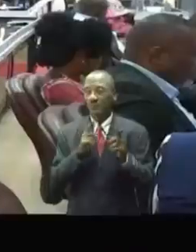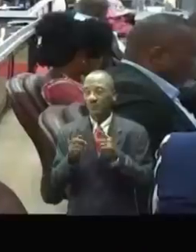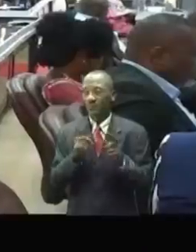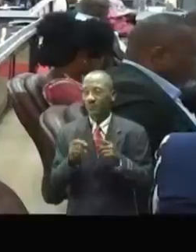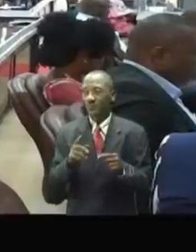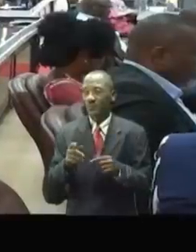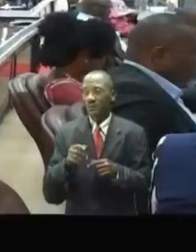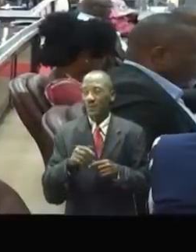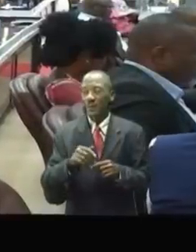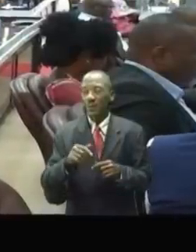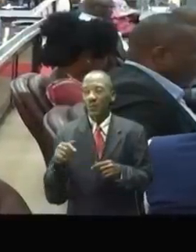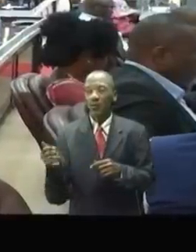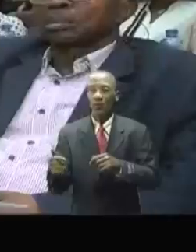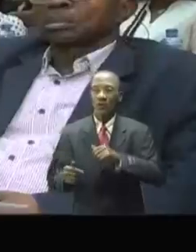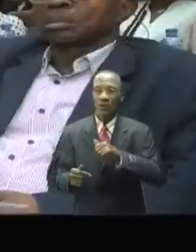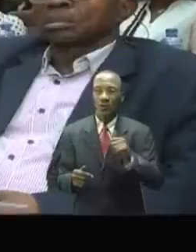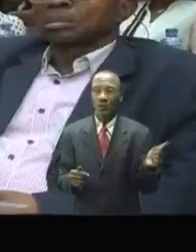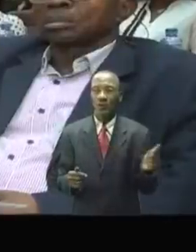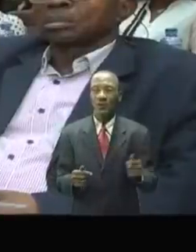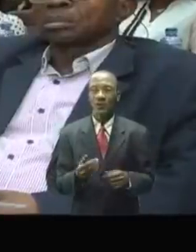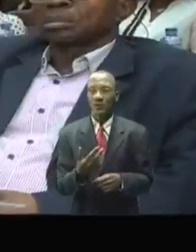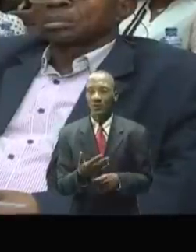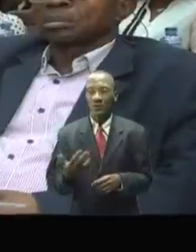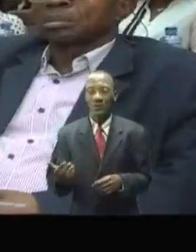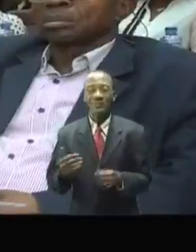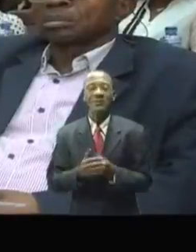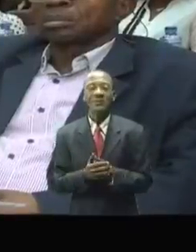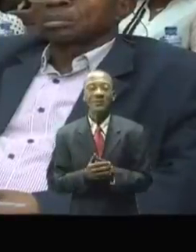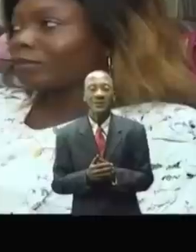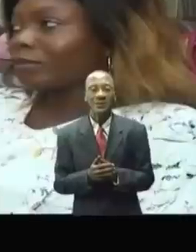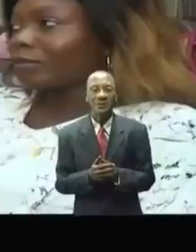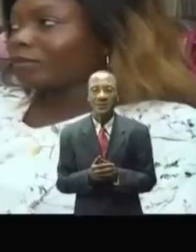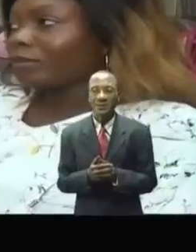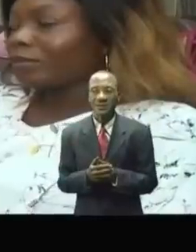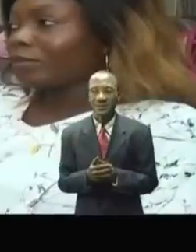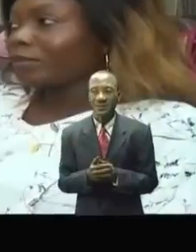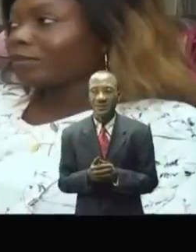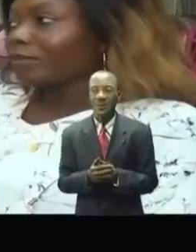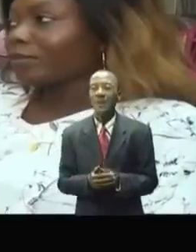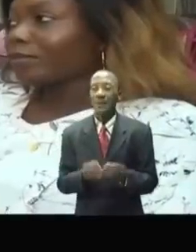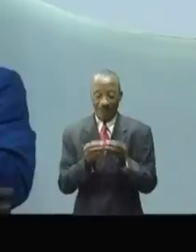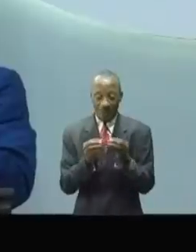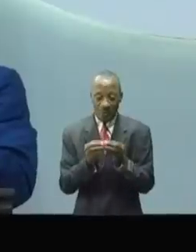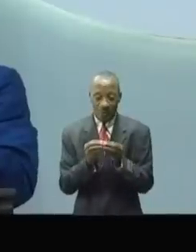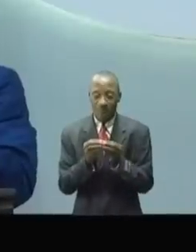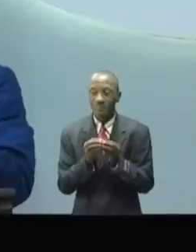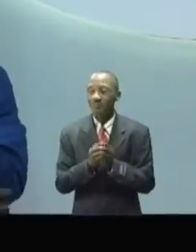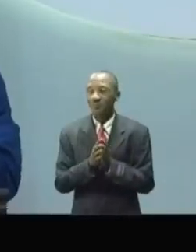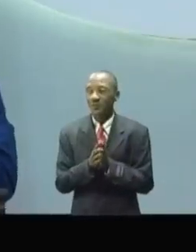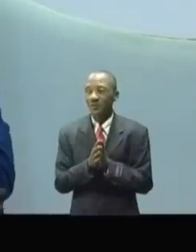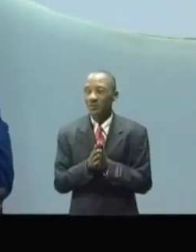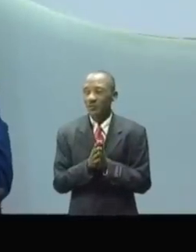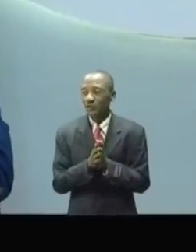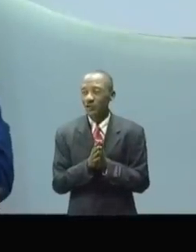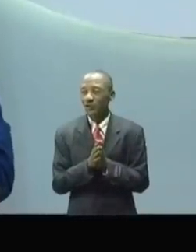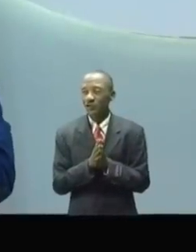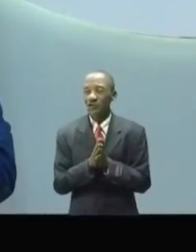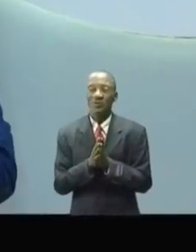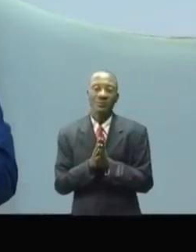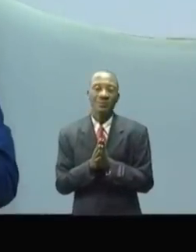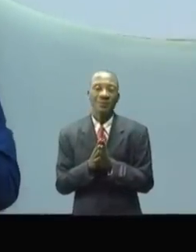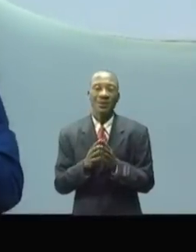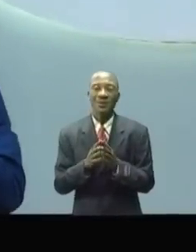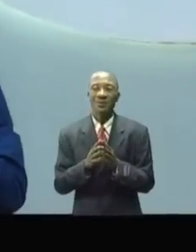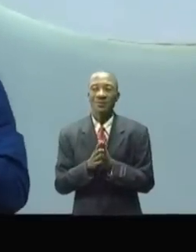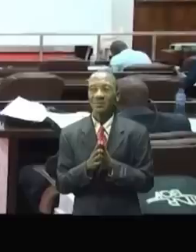2 millions d'enfants exposés. En République démocratique du Congo, trois provinces avaient comme cible les enfants de 0 à 23 mois,